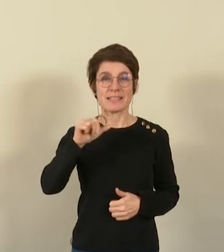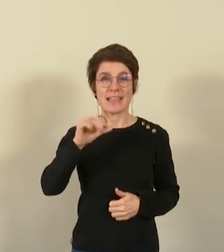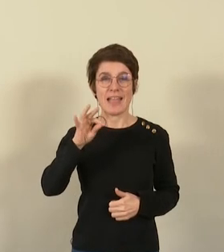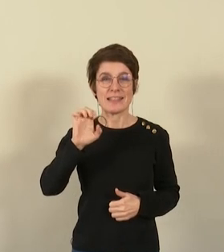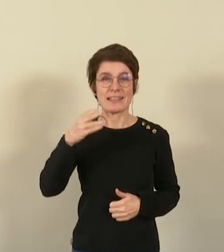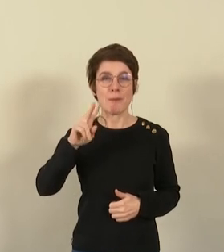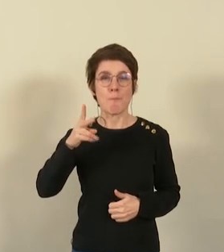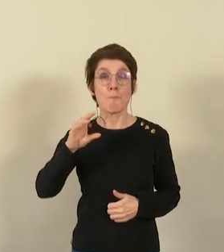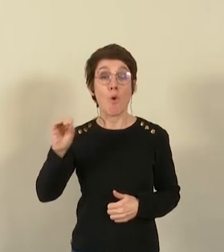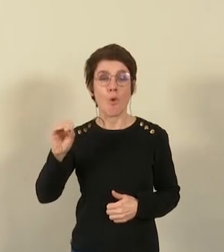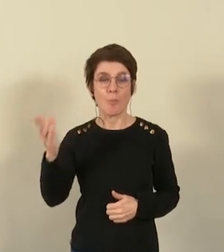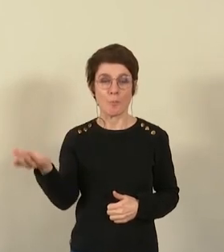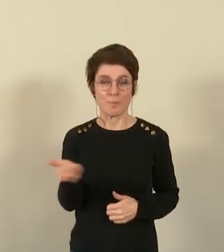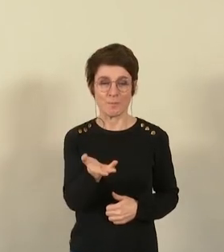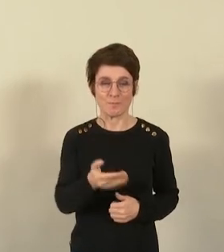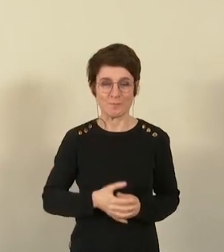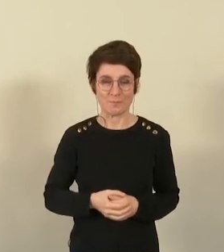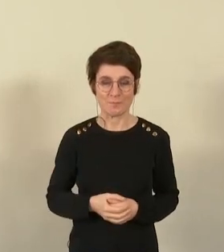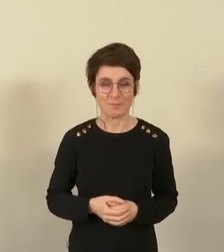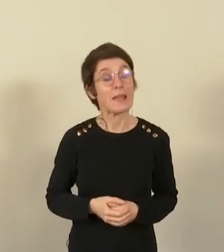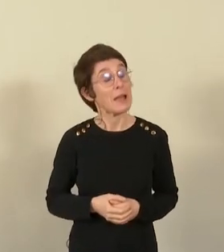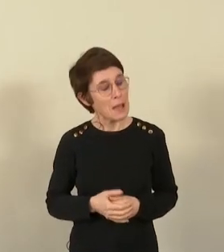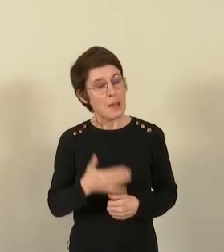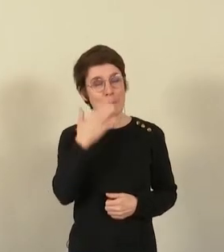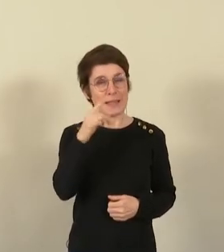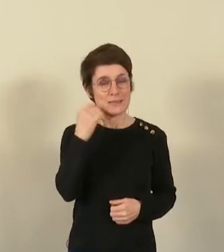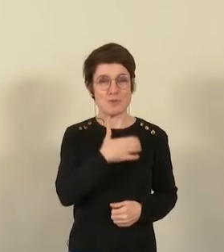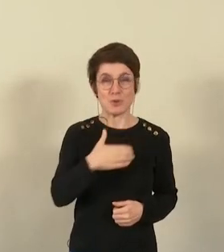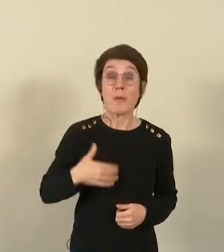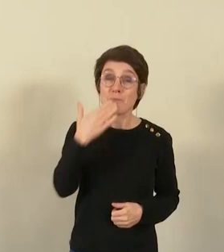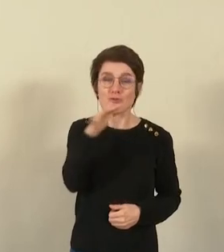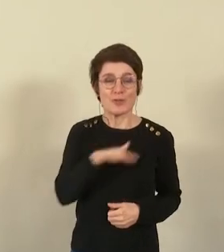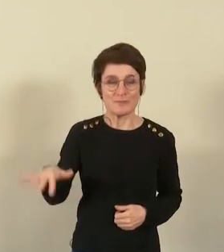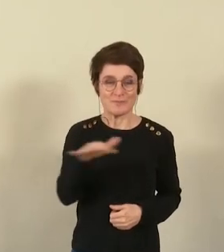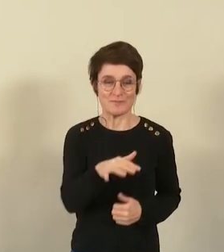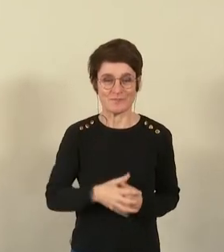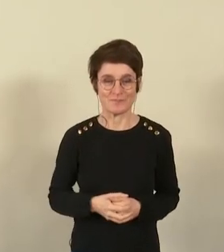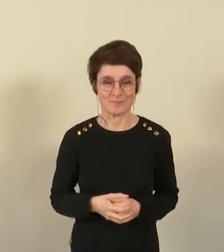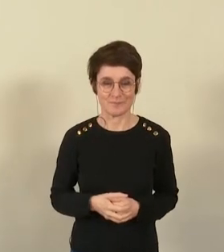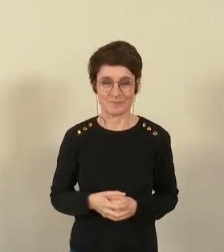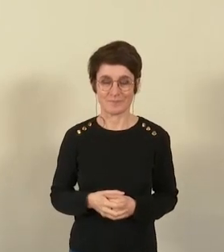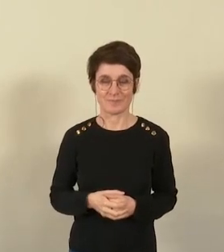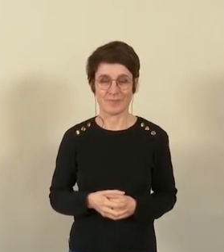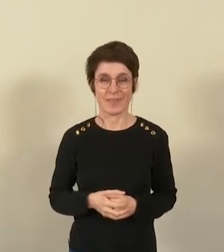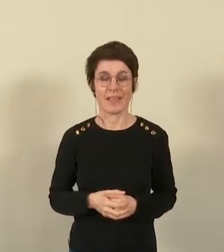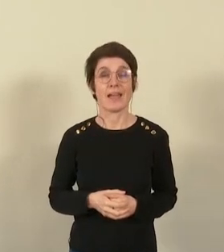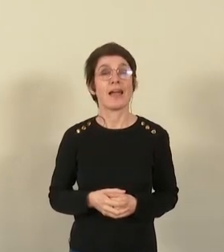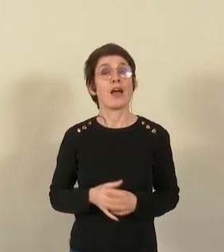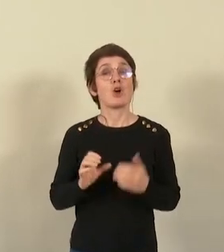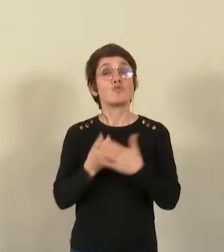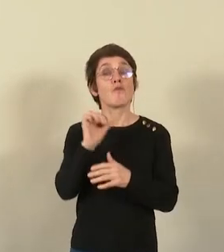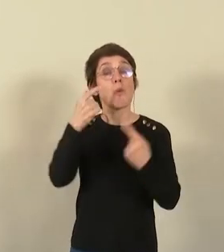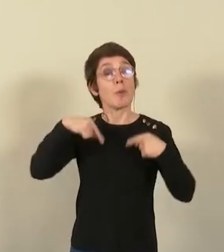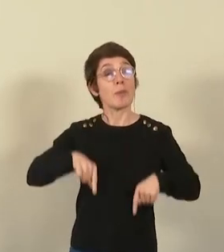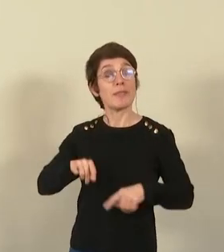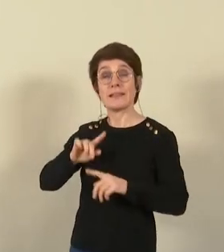c'esto pardon merci Monsieur le Maire bonjour à toutes et à toutes euh près d'un mois après la nomination de Gabriel hatal à